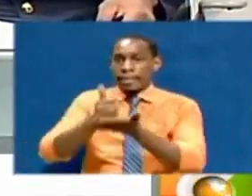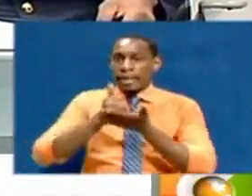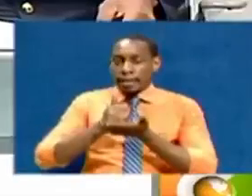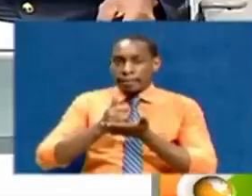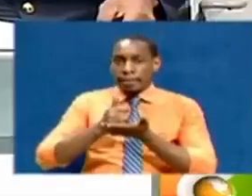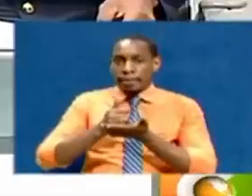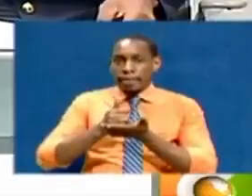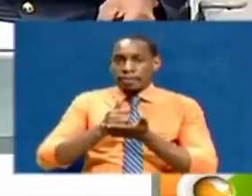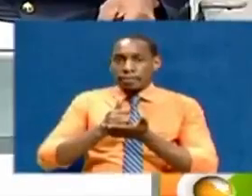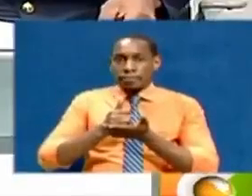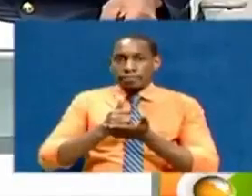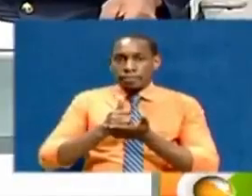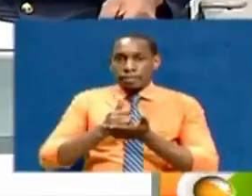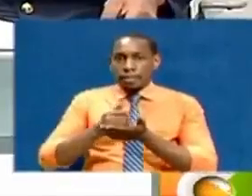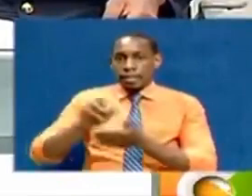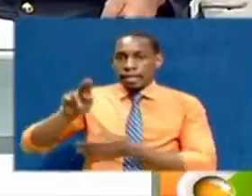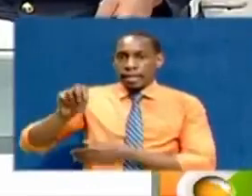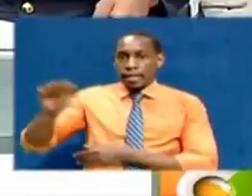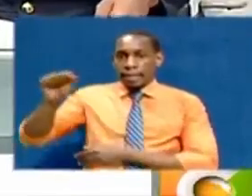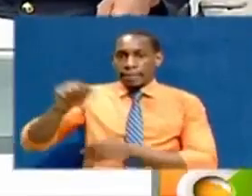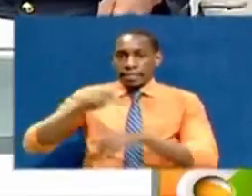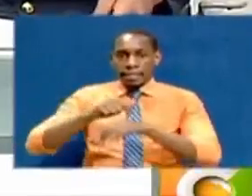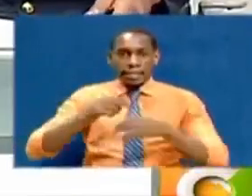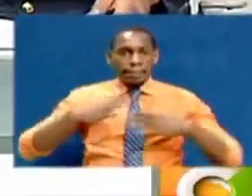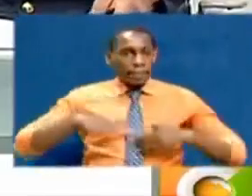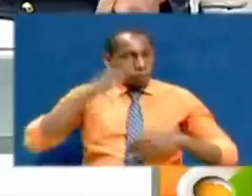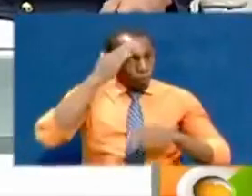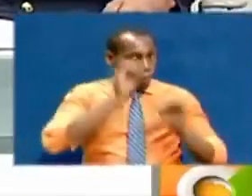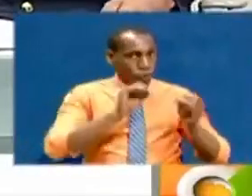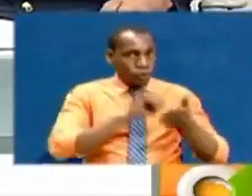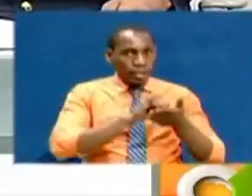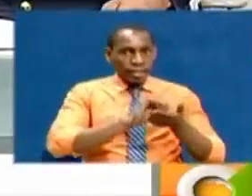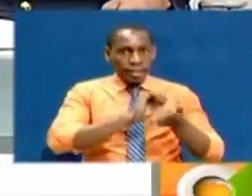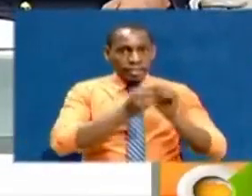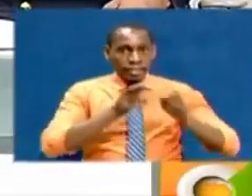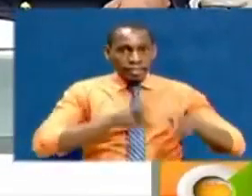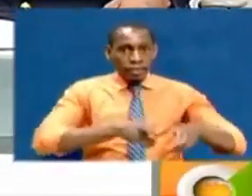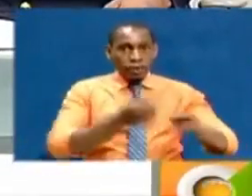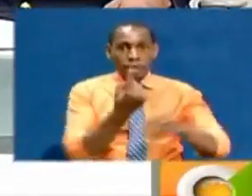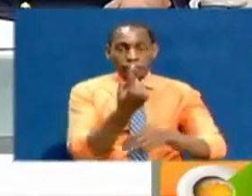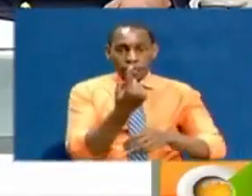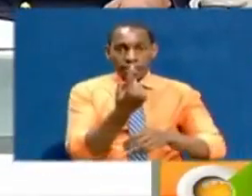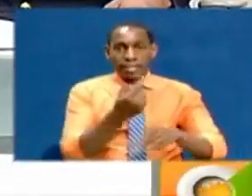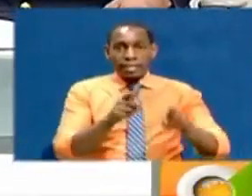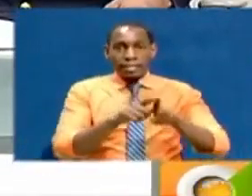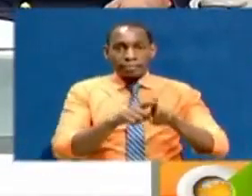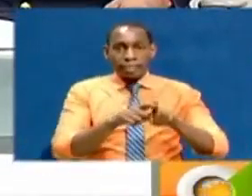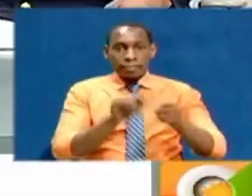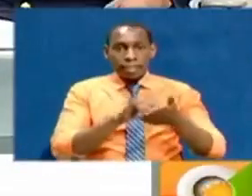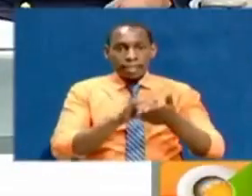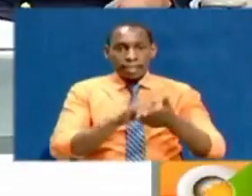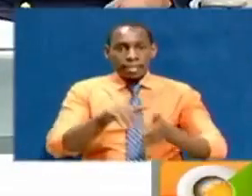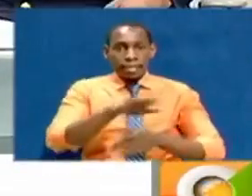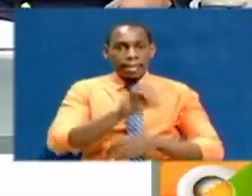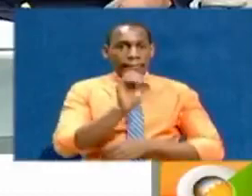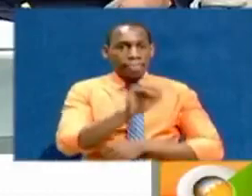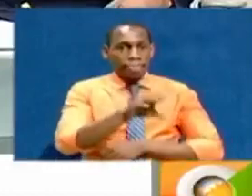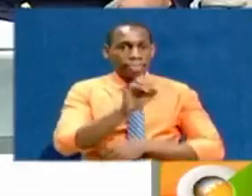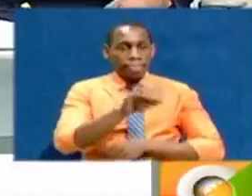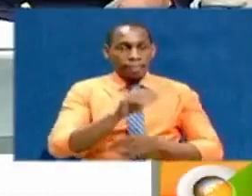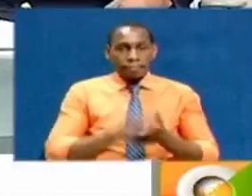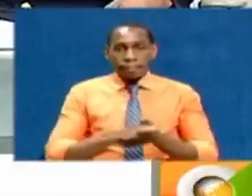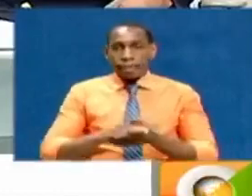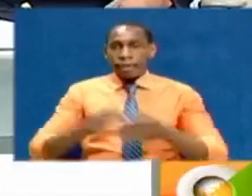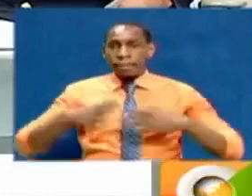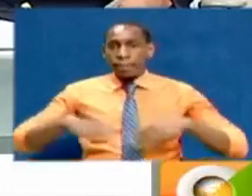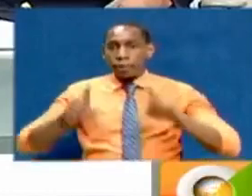usaidizi kutoka kwa idara ya huduma za jiji. Namini baada ya watu wasiojulikana kubadilisha barabara moja hapo na kuigeuza kuwa eneo la kutupa taka.